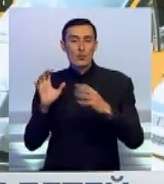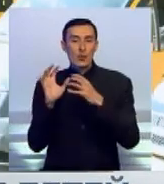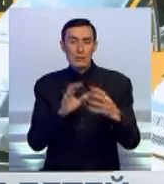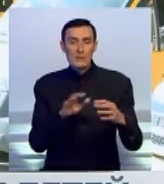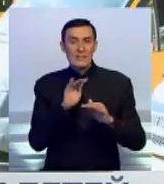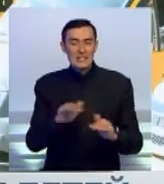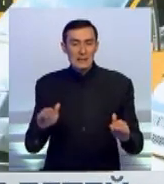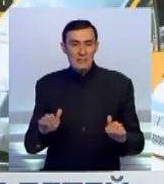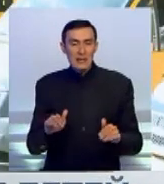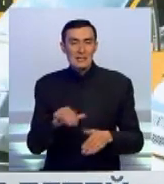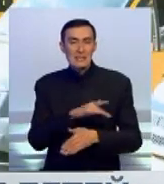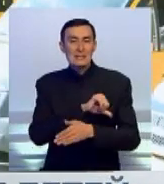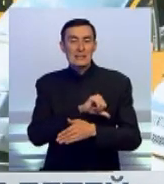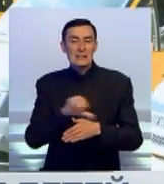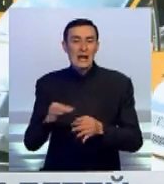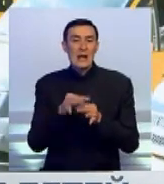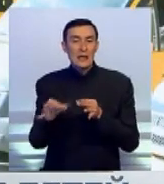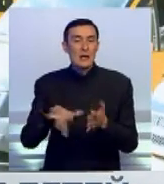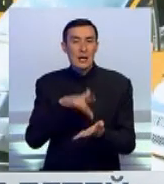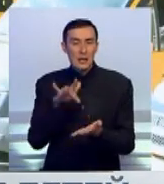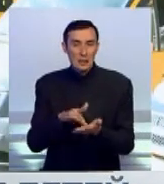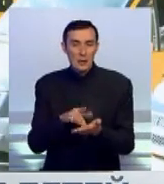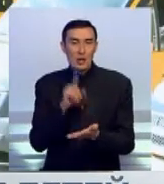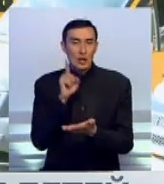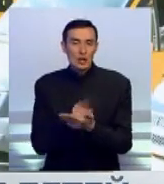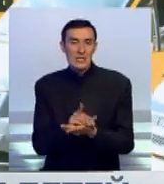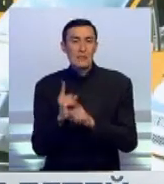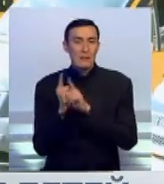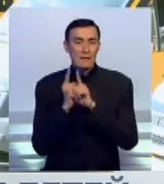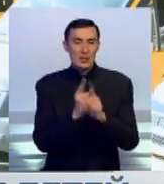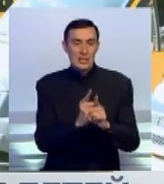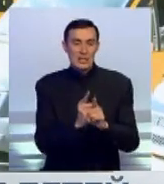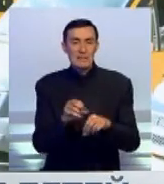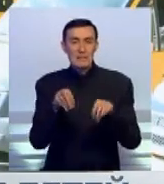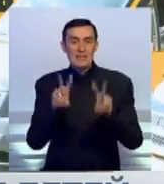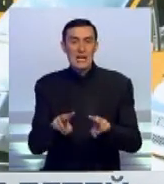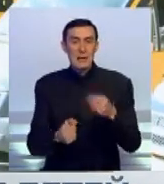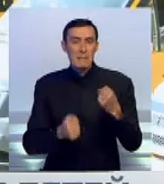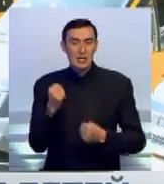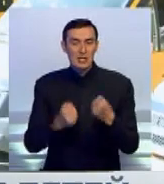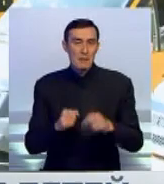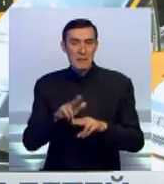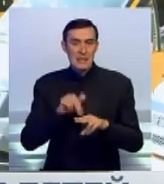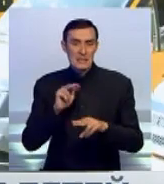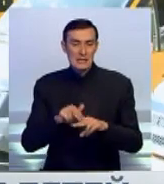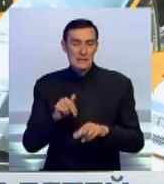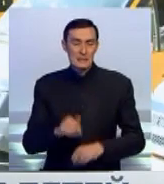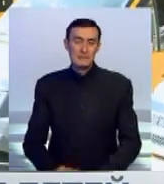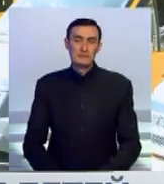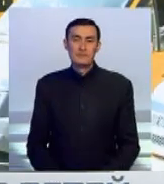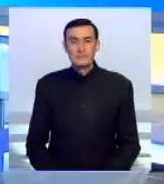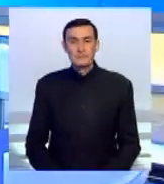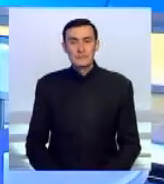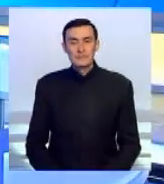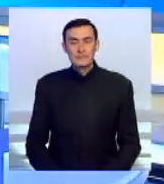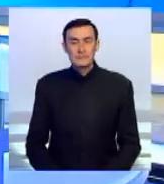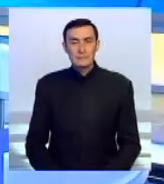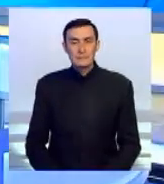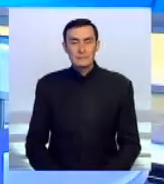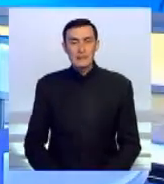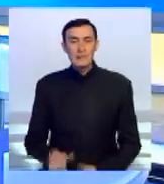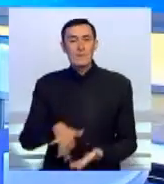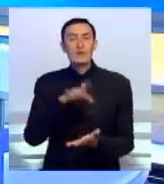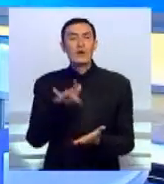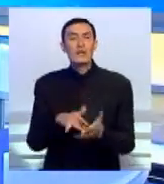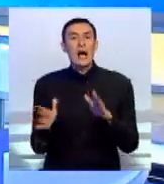автобусов с детьми на загородных трассах в целях безопасности должны сопровождаться спецмашинами органов внутренних дел.